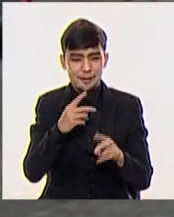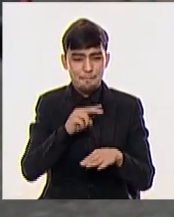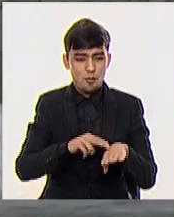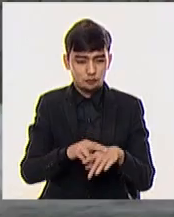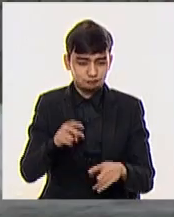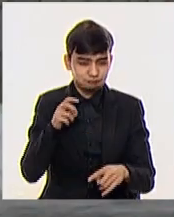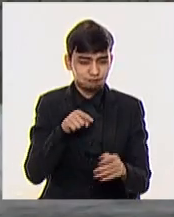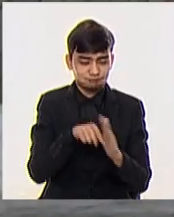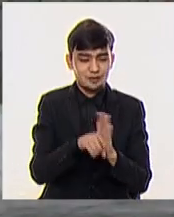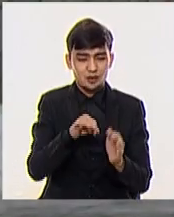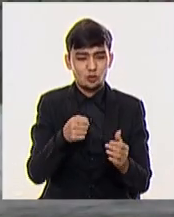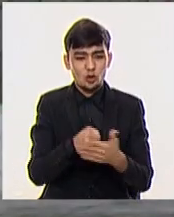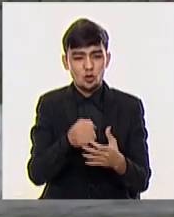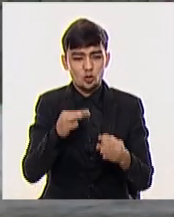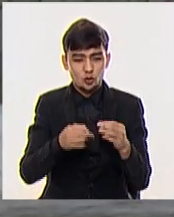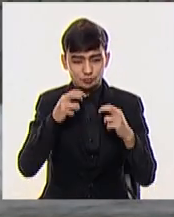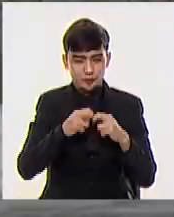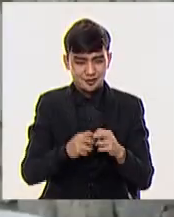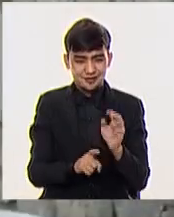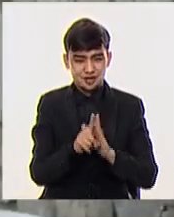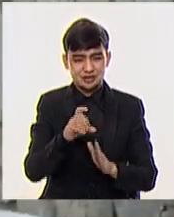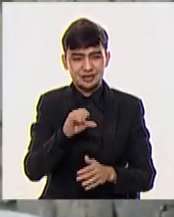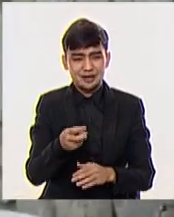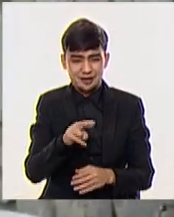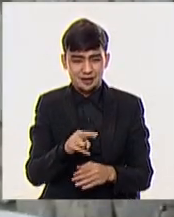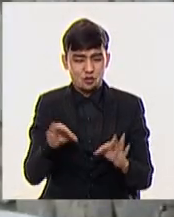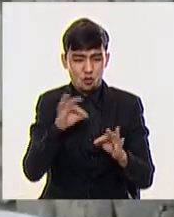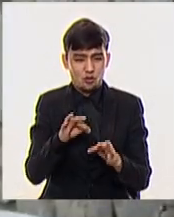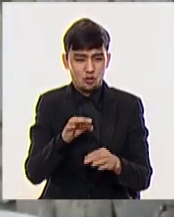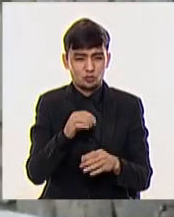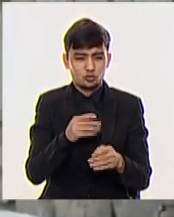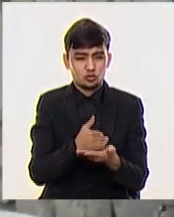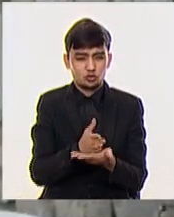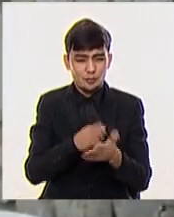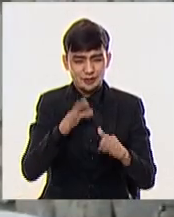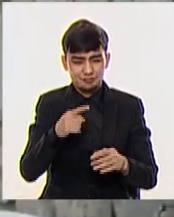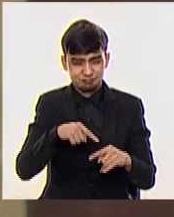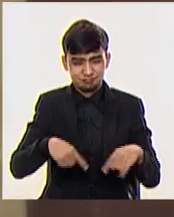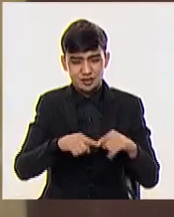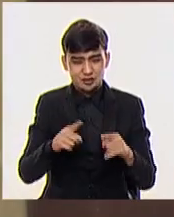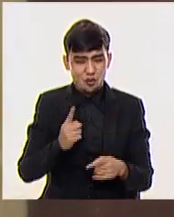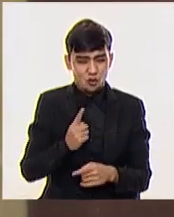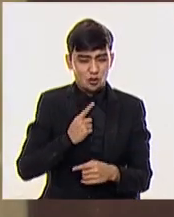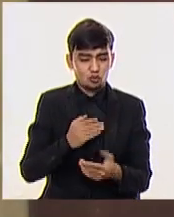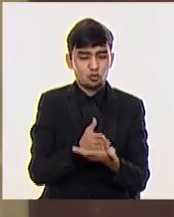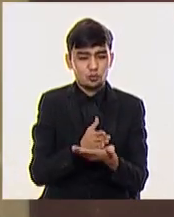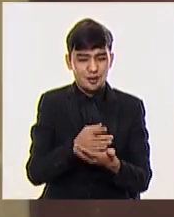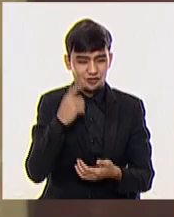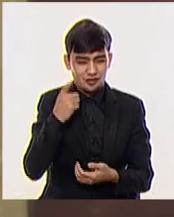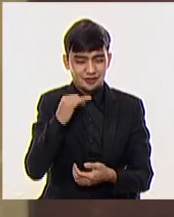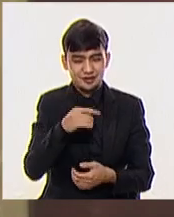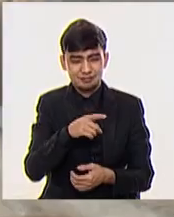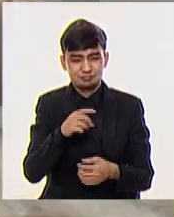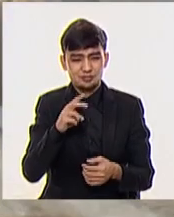полиции. Досудебное расследование начали по статье «Превышение полномочий служащими частных охранных служб». Этот